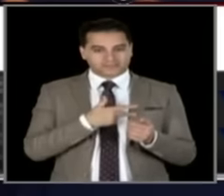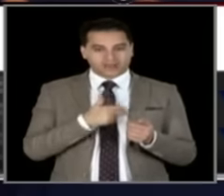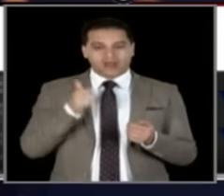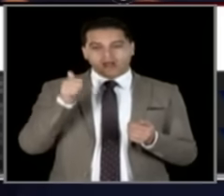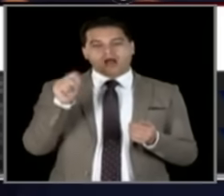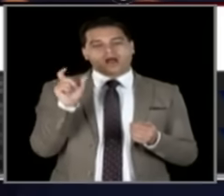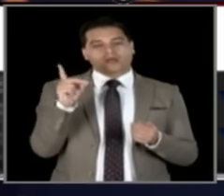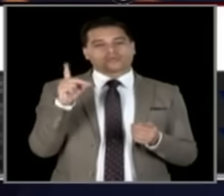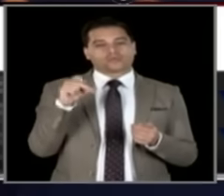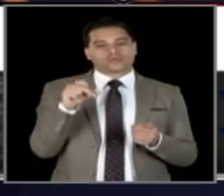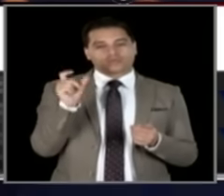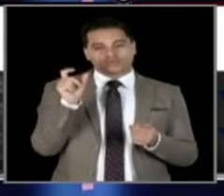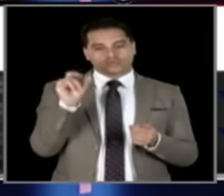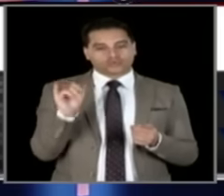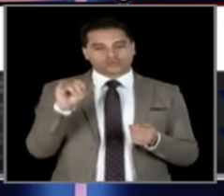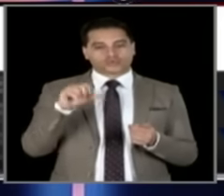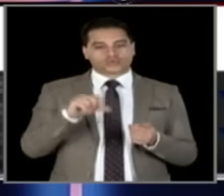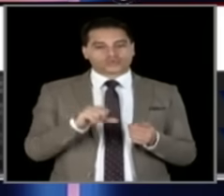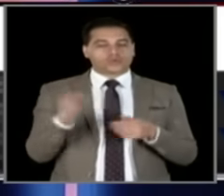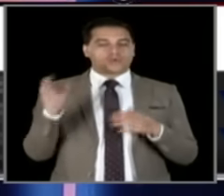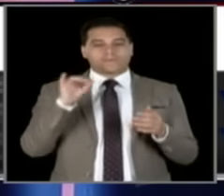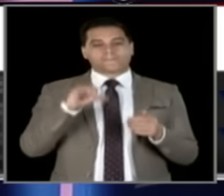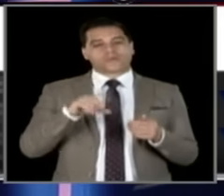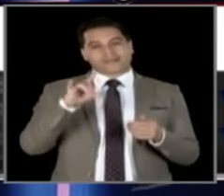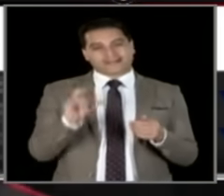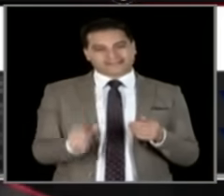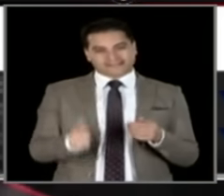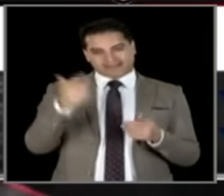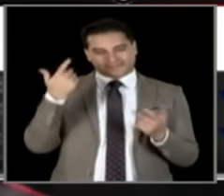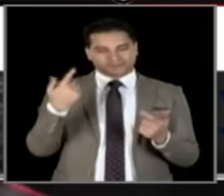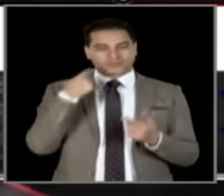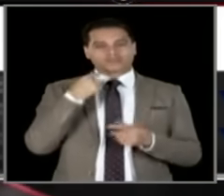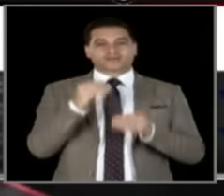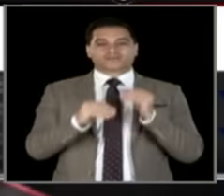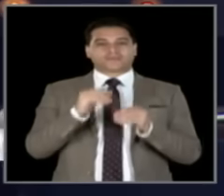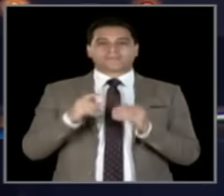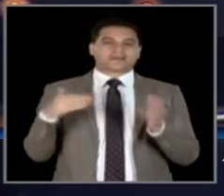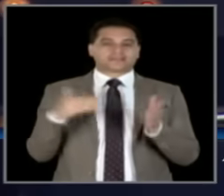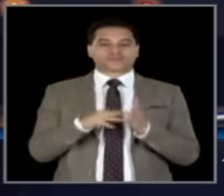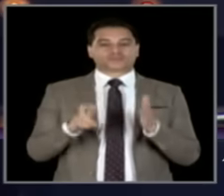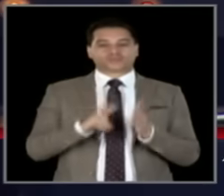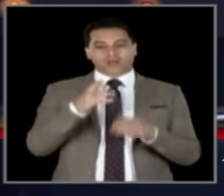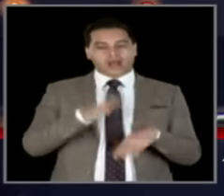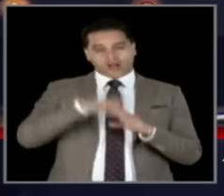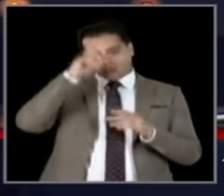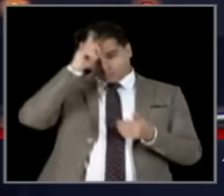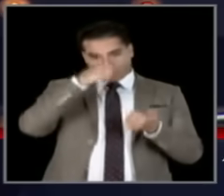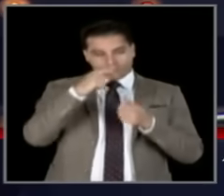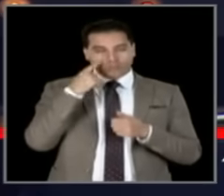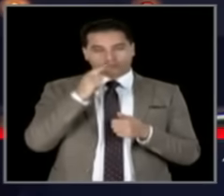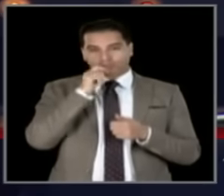أنطونيو مولينا. آخر سؤالين في الفقرة في العلوم، دمياط